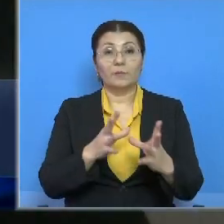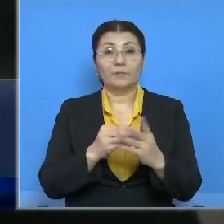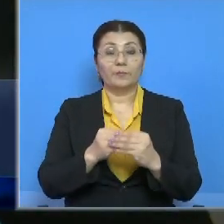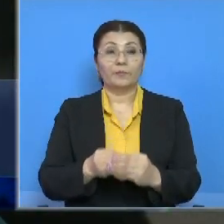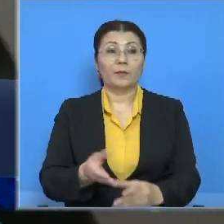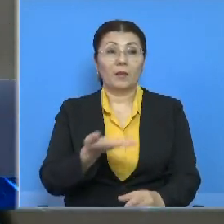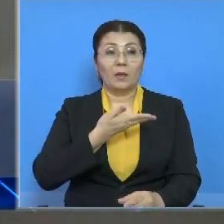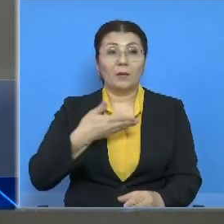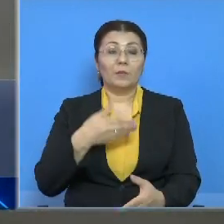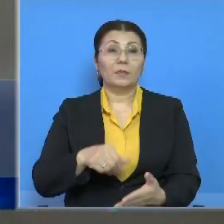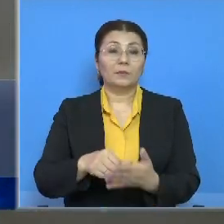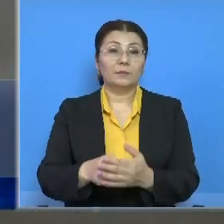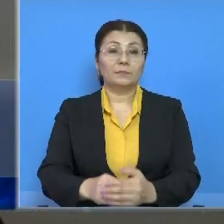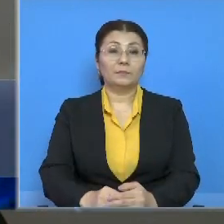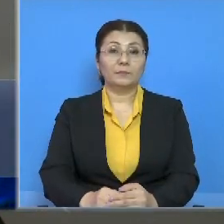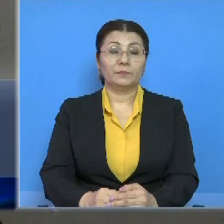мобилизуем все